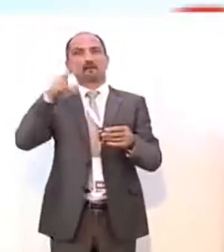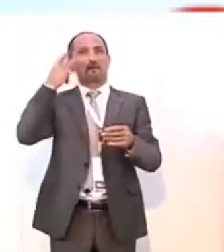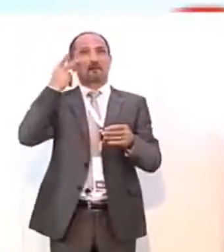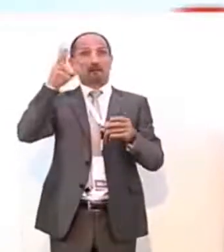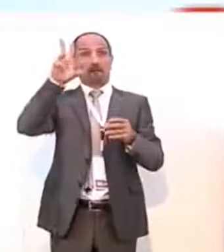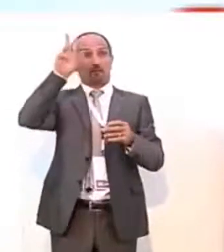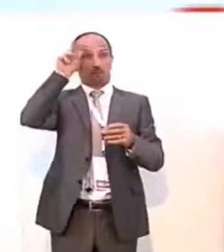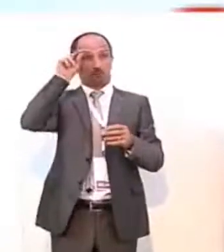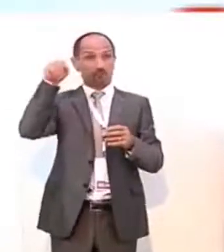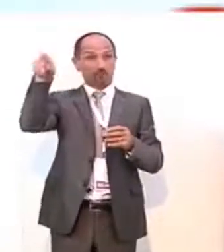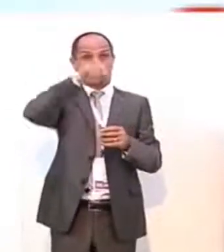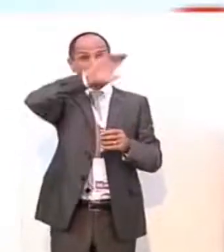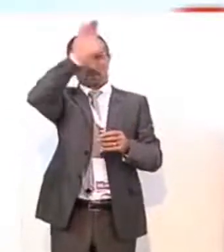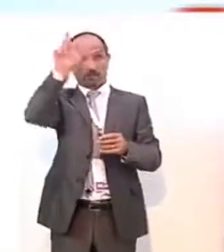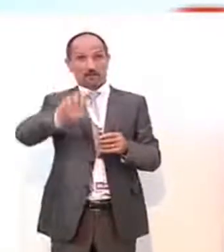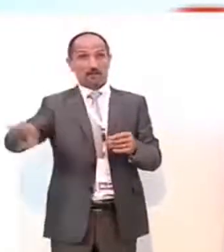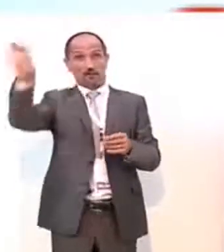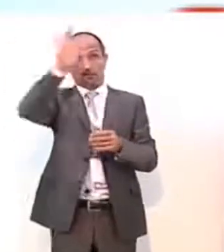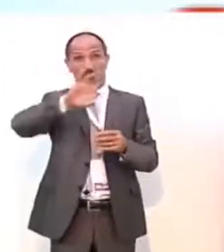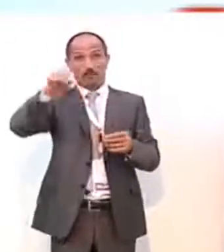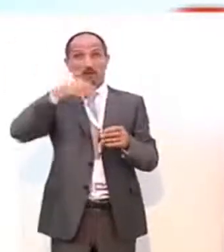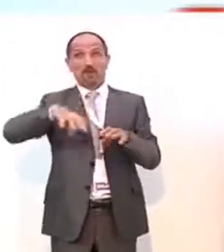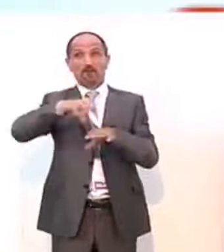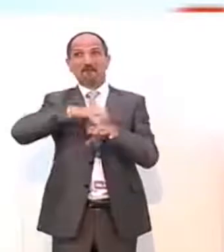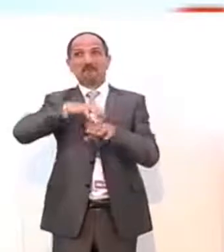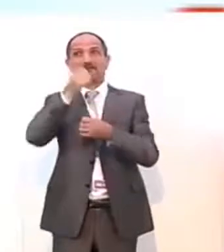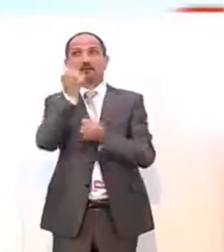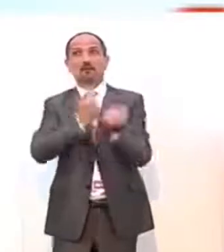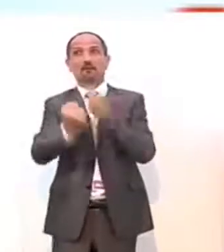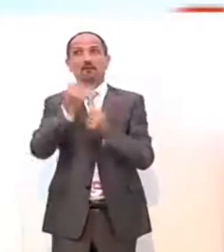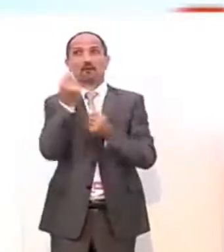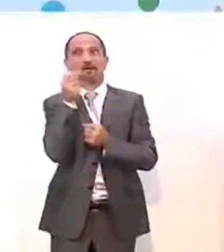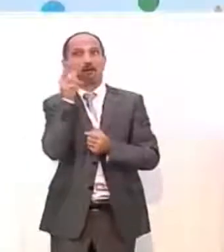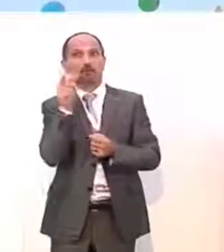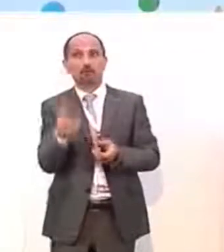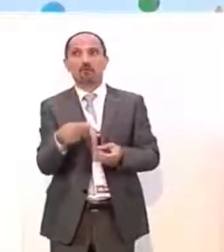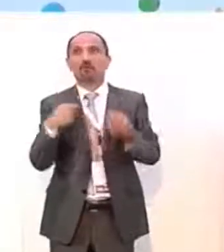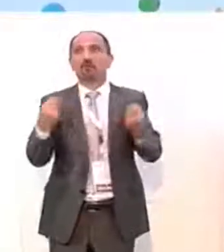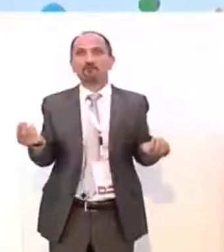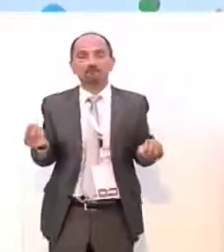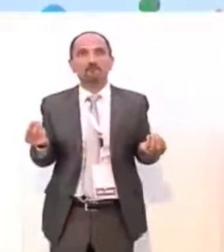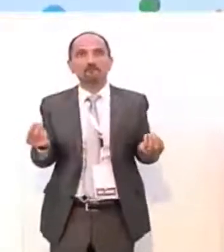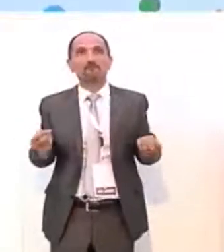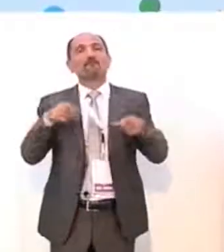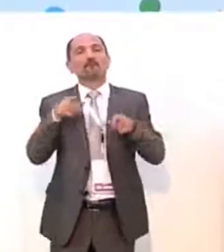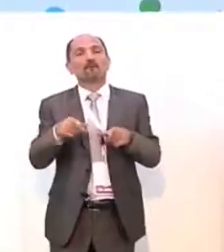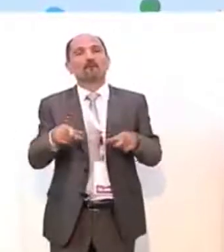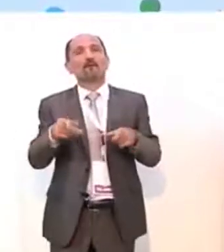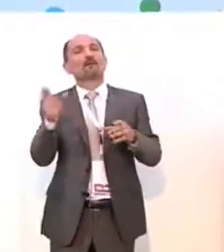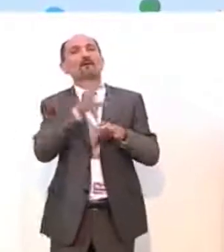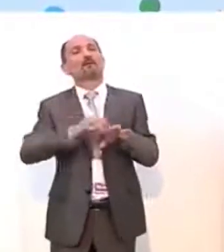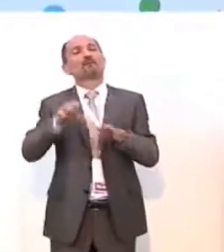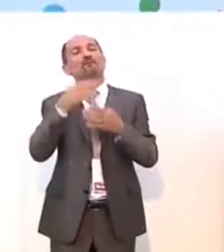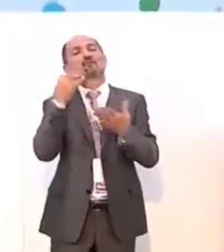28 paesi dell'Unione Europea non c'è nessun ministro dell'economia donna. Credo che le donne debbano stare anche in alcuni